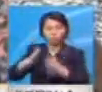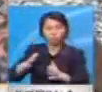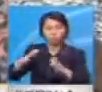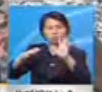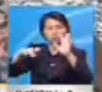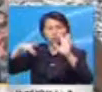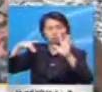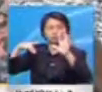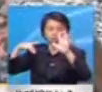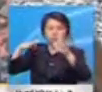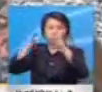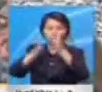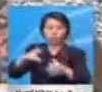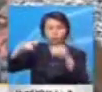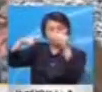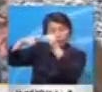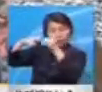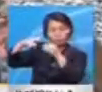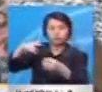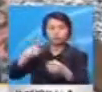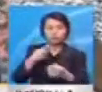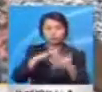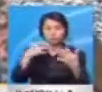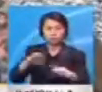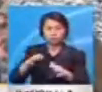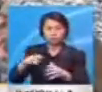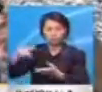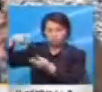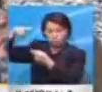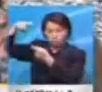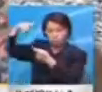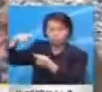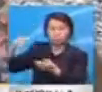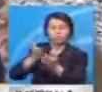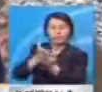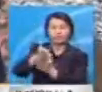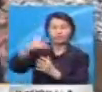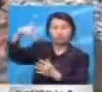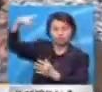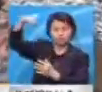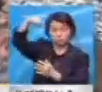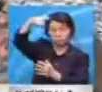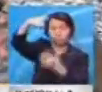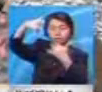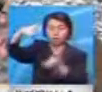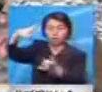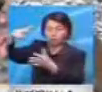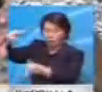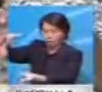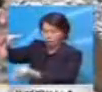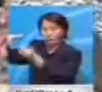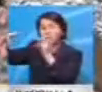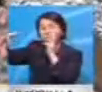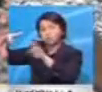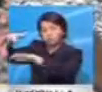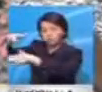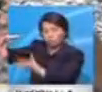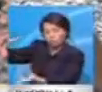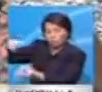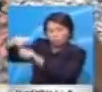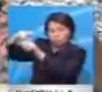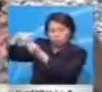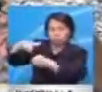empat lima orang okey kita telah buat pemadaman melalui udara dan pada ketika ini kita dah buat lebih kurang dalam